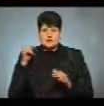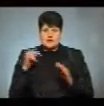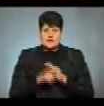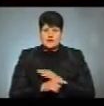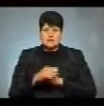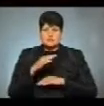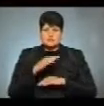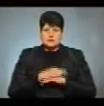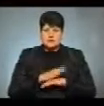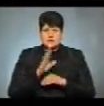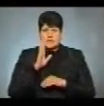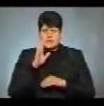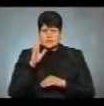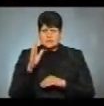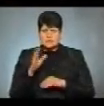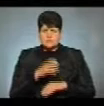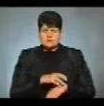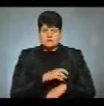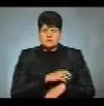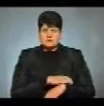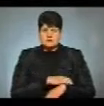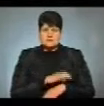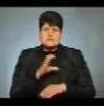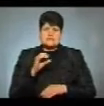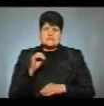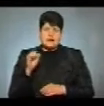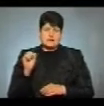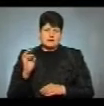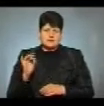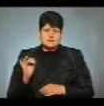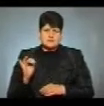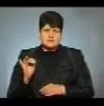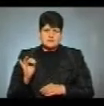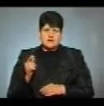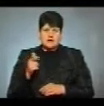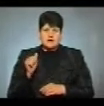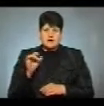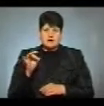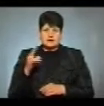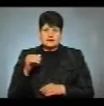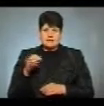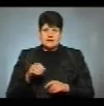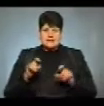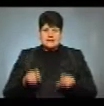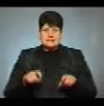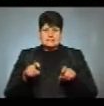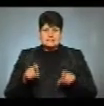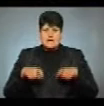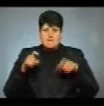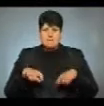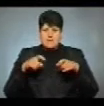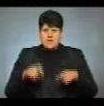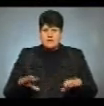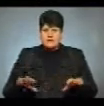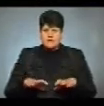на ранкові радянські сеанси. Гардемарини стрибали на конях, як